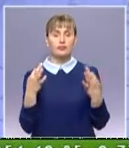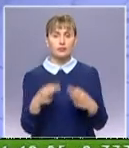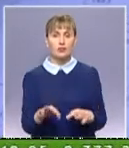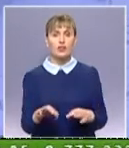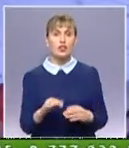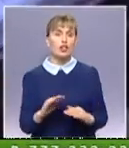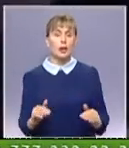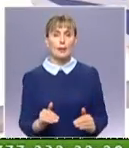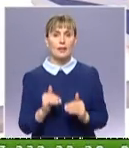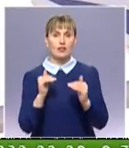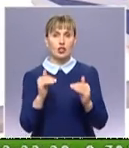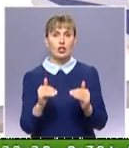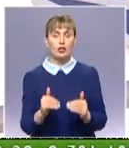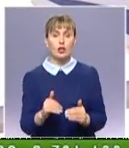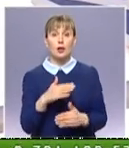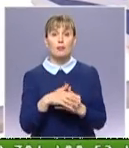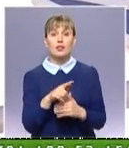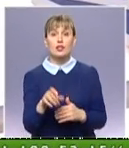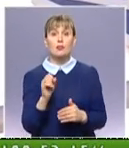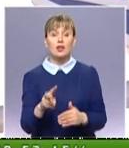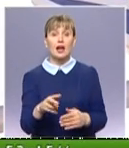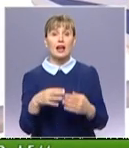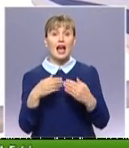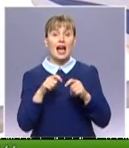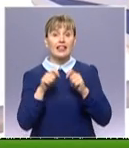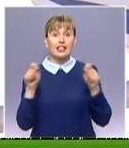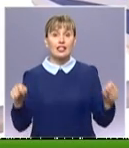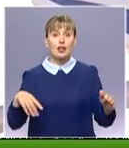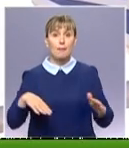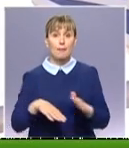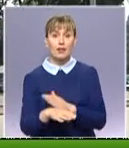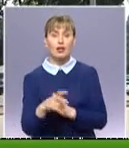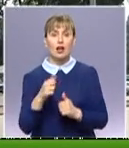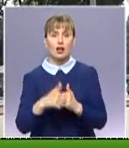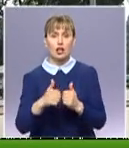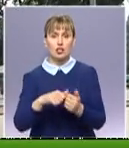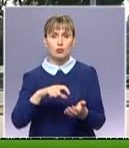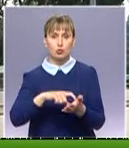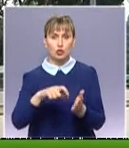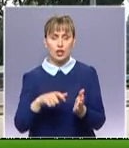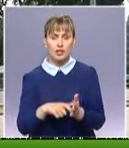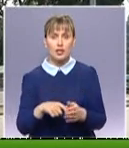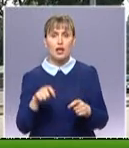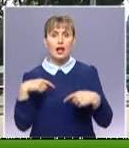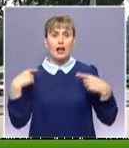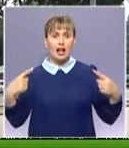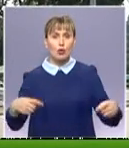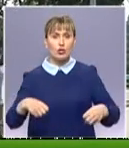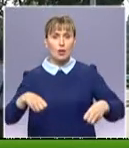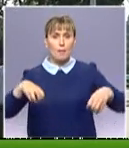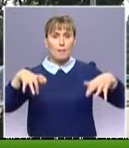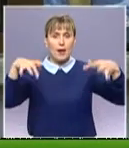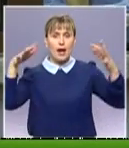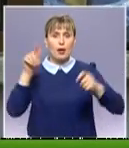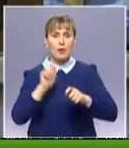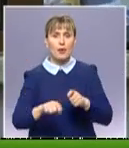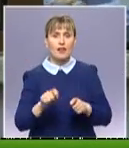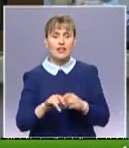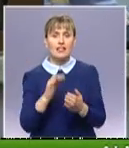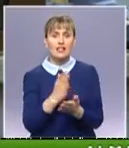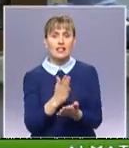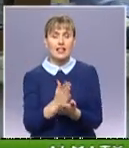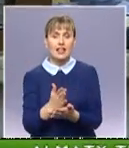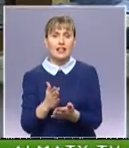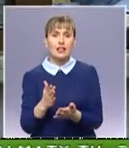не превышает. Перед тем, как запустить движение, на каждом участке спецкомиссия проверила колесные пары и состояние путей. По